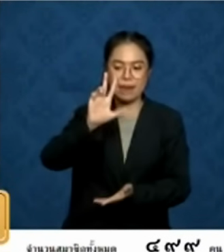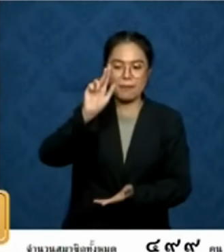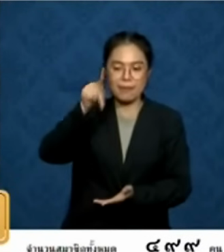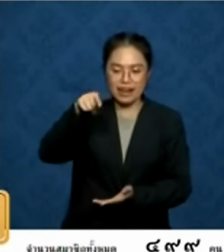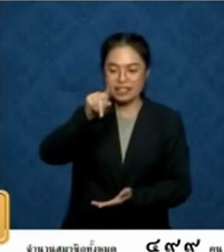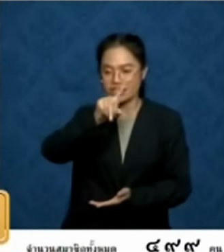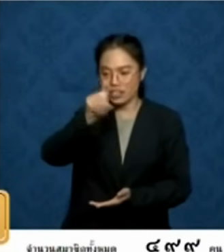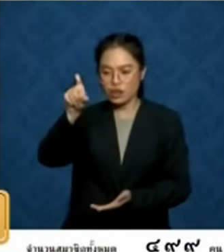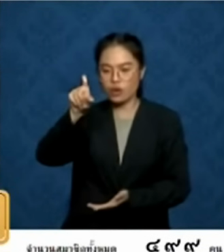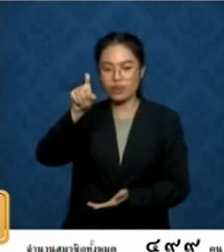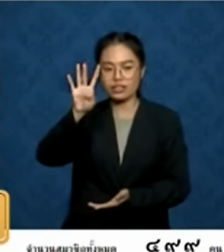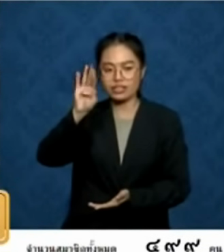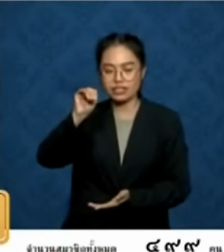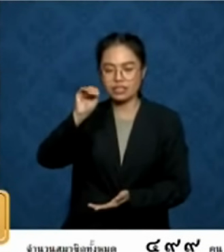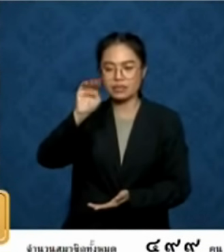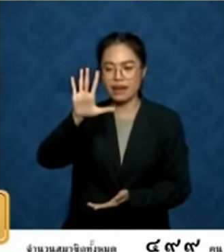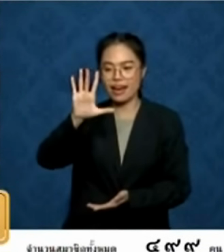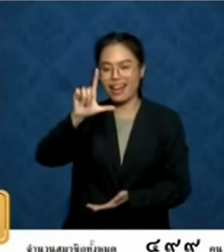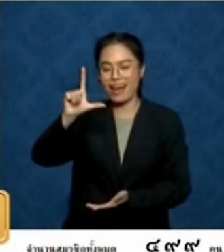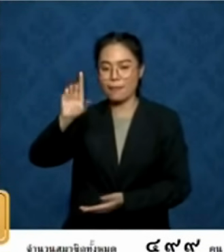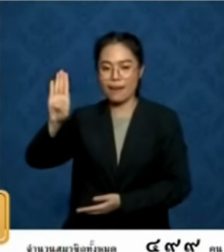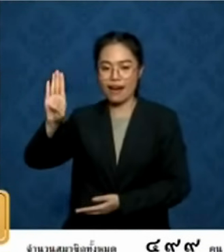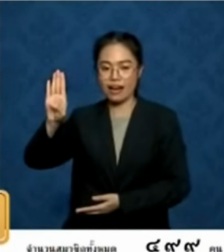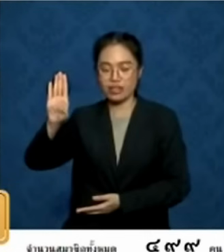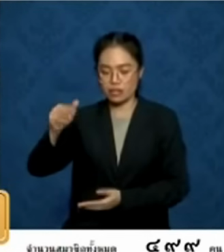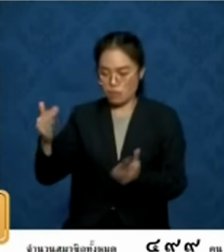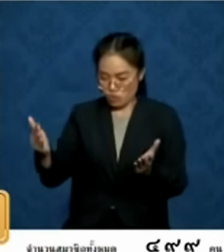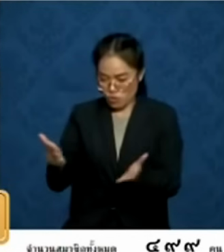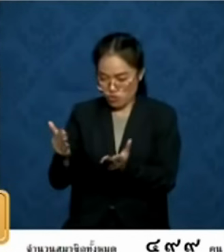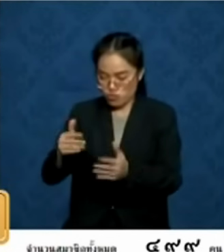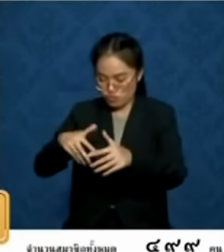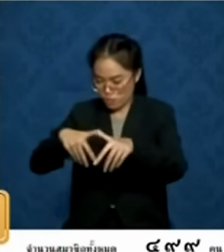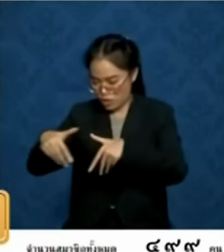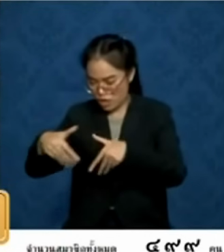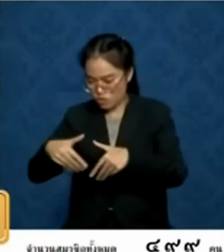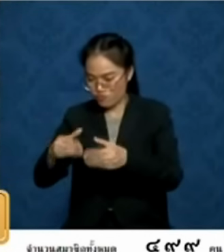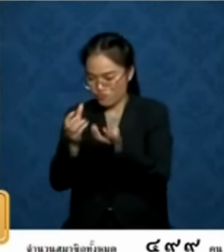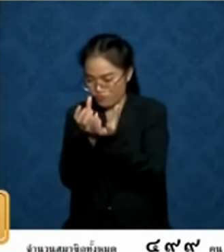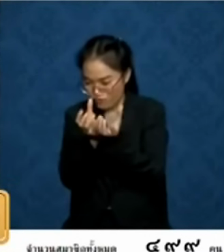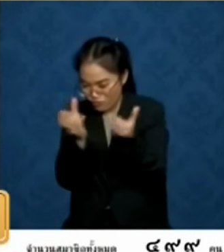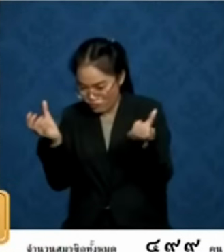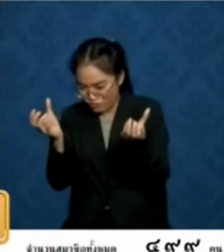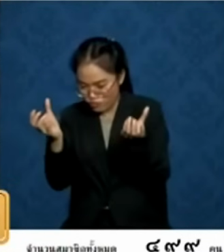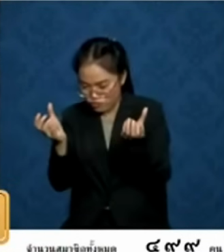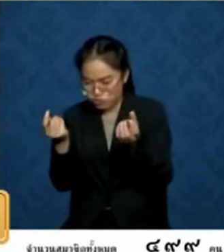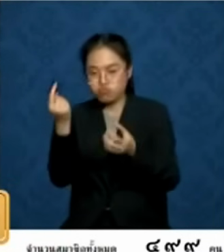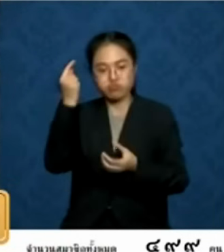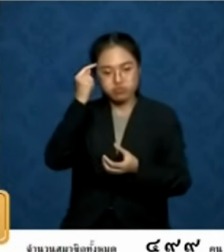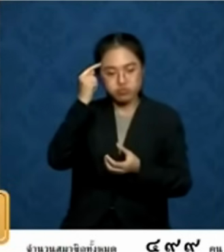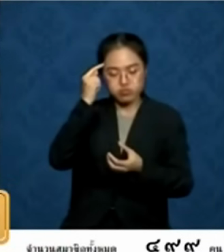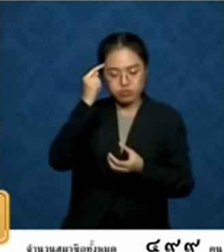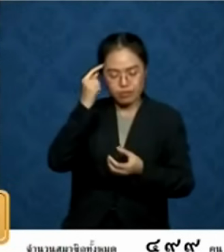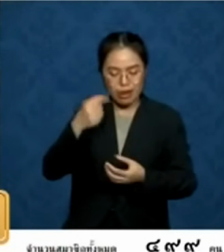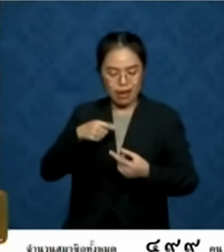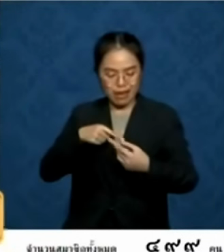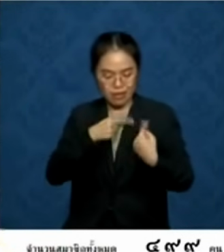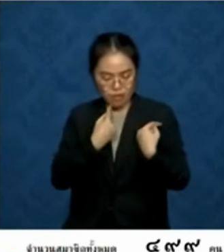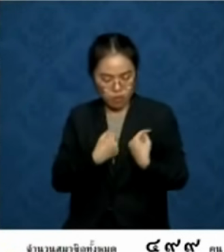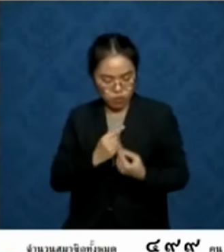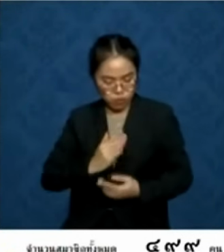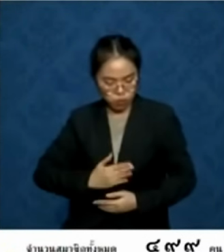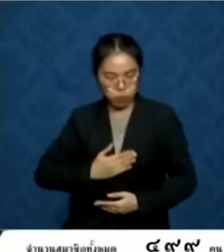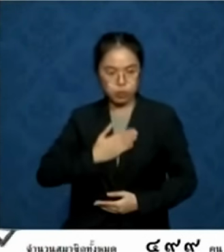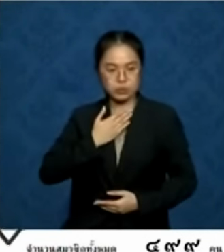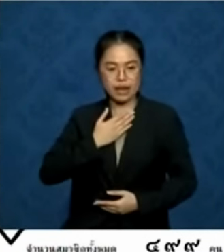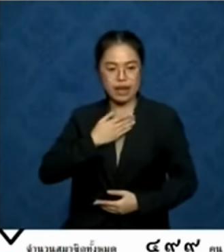าทเพื่อให้ประชาชนมีคุณธรรมจริยธรรมและความภูมิใจในความเป็น